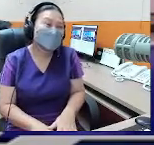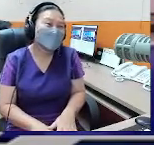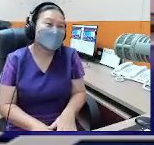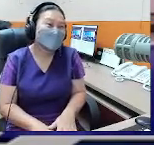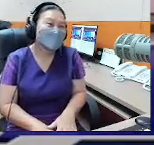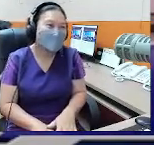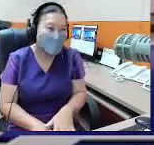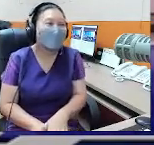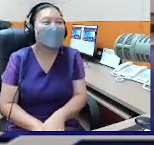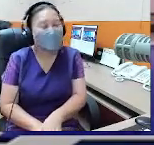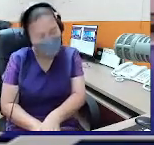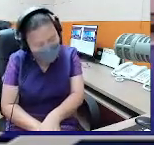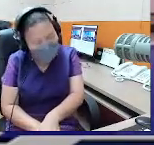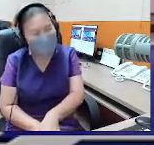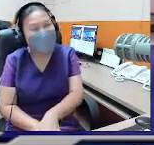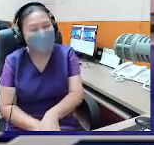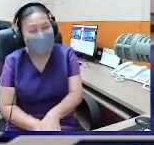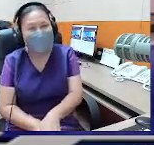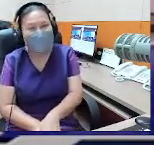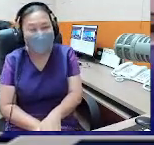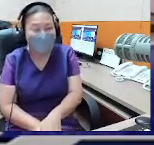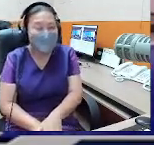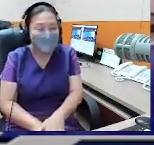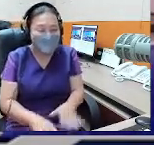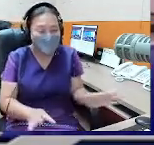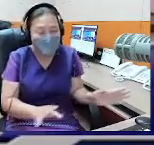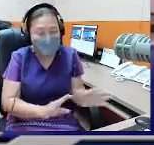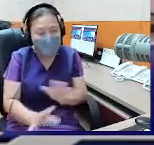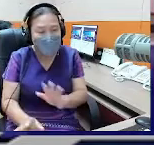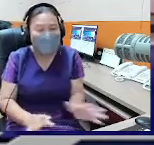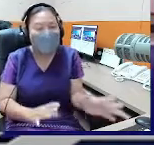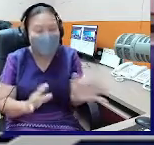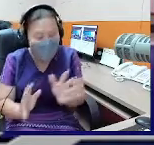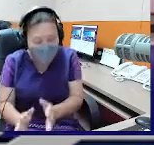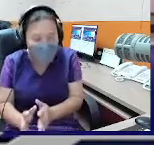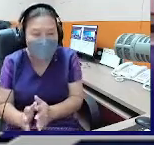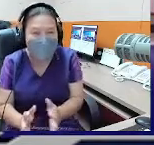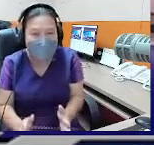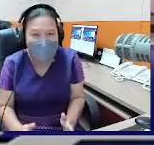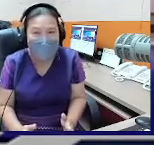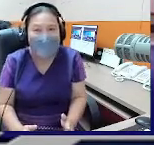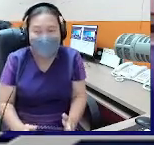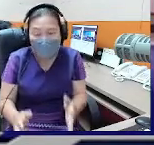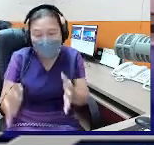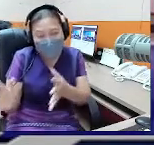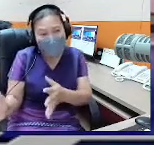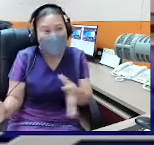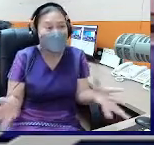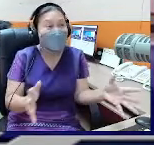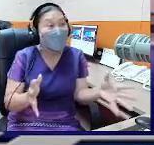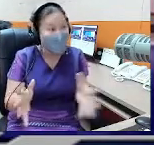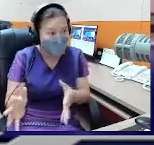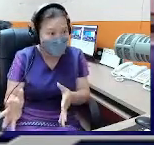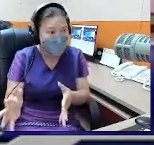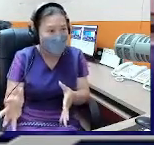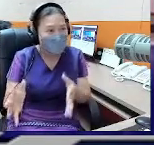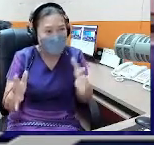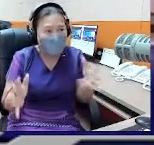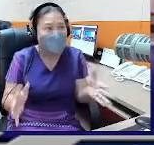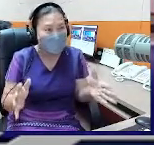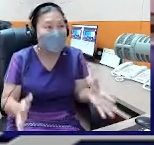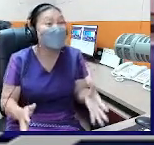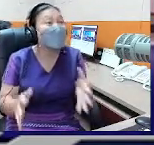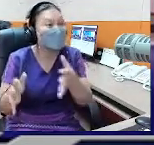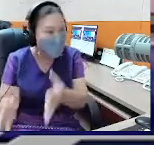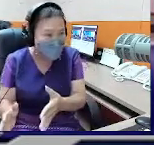ที่นักศึกษามีความน่ารักค่ะ ค่ะนะคะเพราะฉะนั้นคุณพ่อคุณแม่ไม่ต้องกังวลเลยนะคะเขาก็มีกรอบ